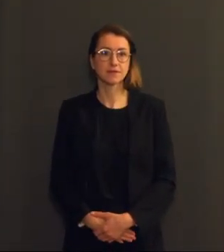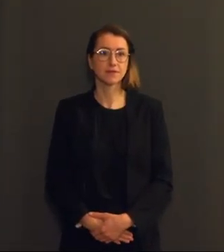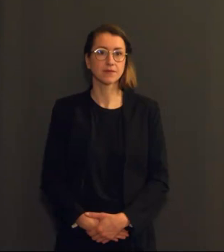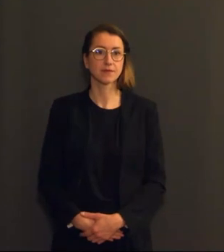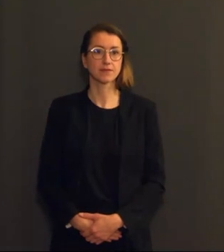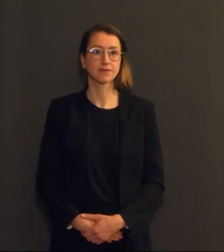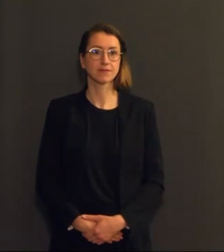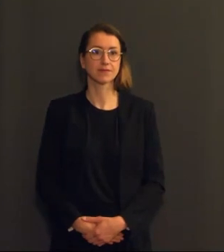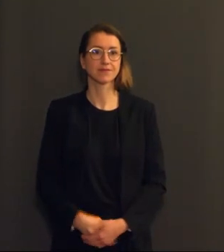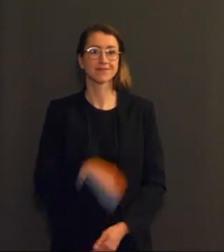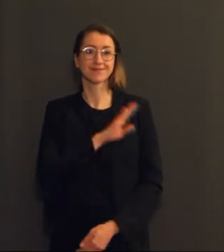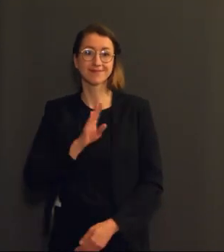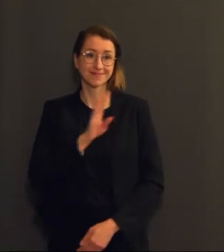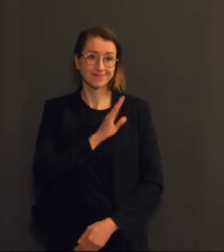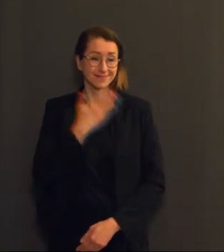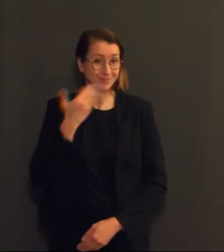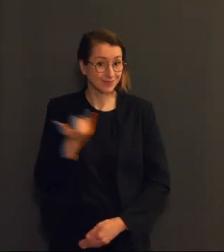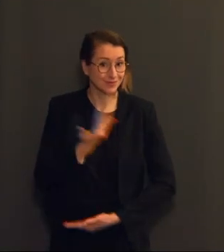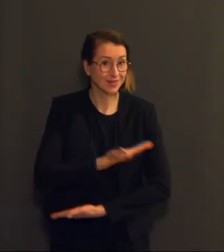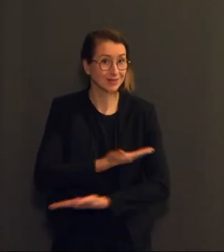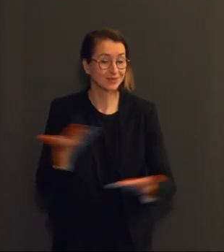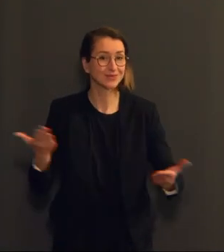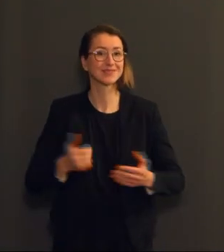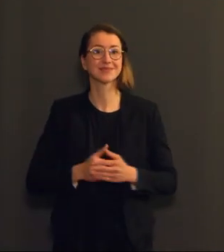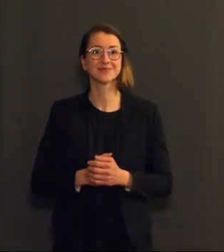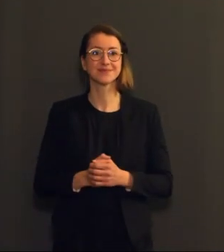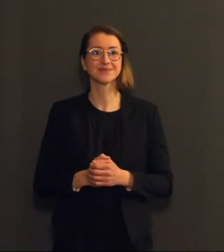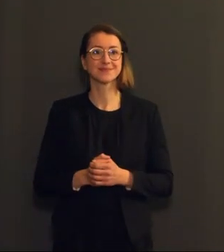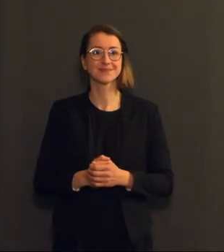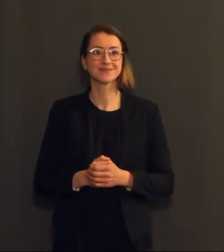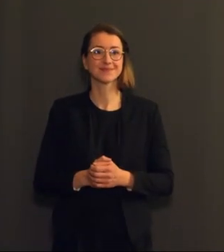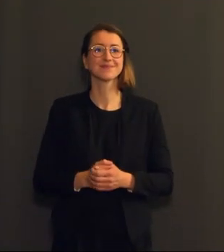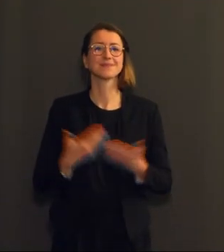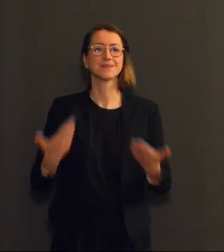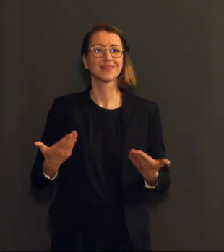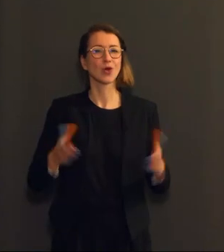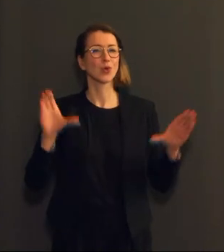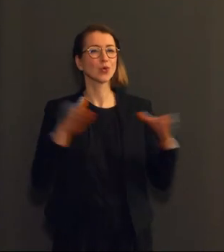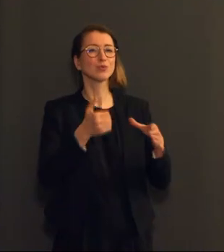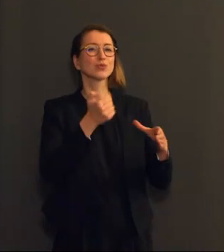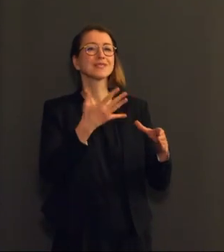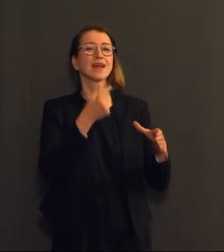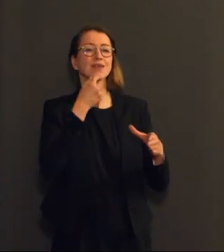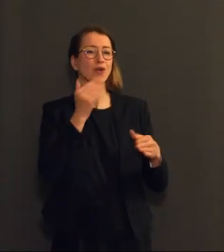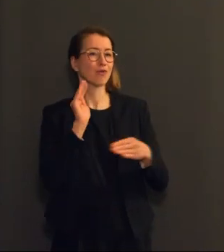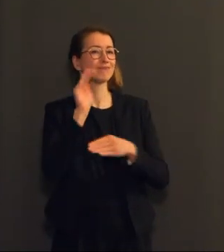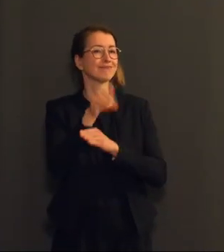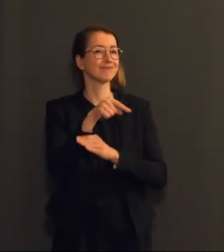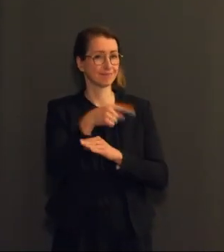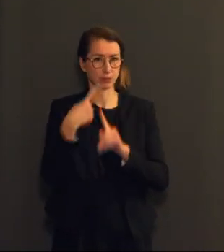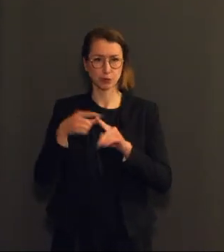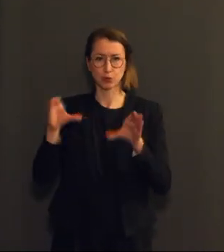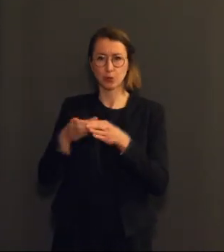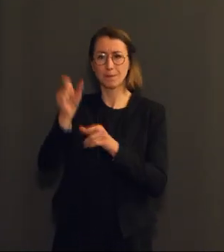Mesdames et messieurs, bonjour. Actuellement, les plus de 65 ans et les personnes avec une comorbidité